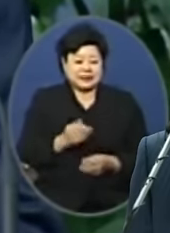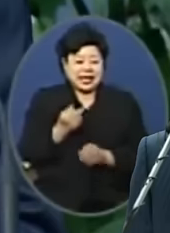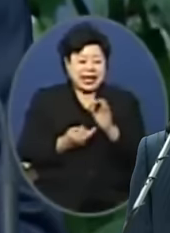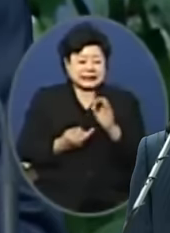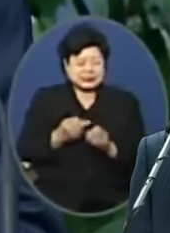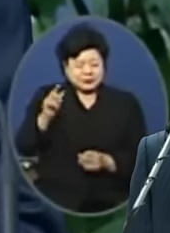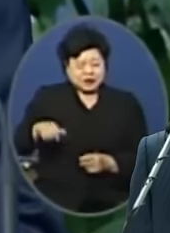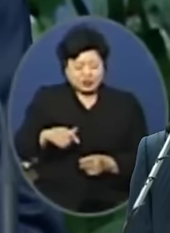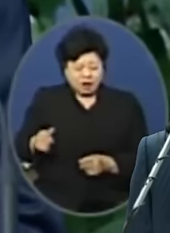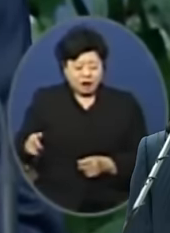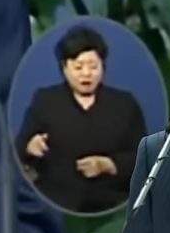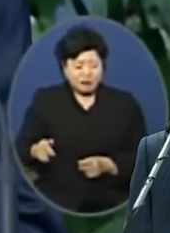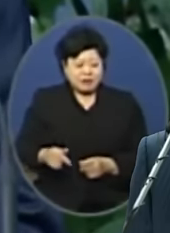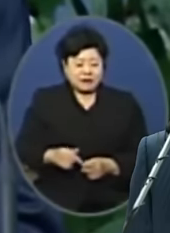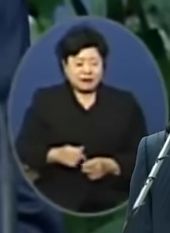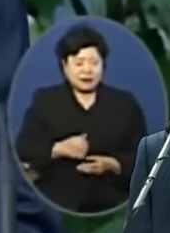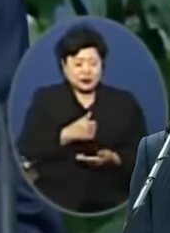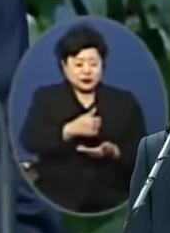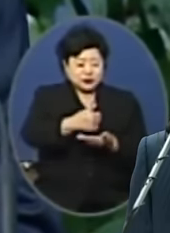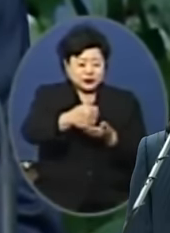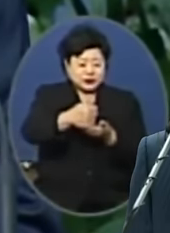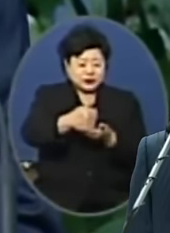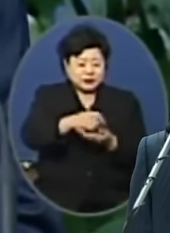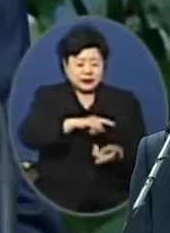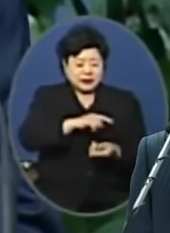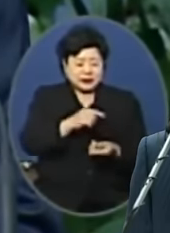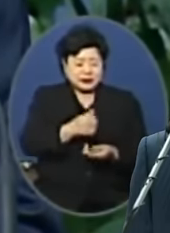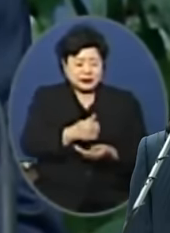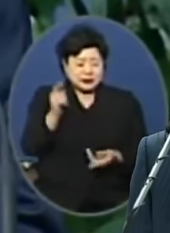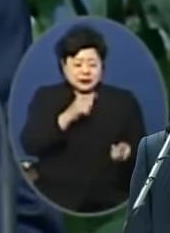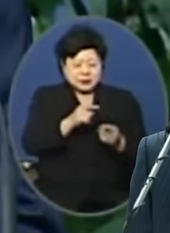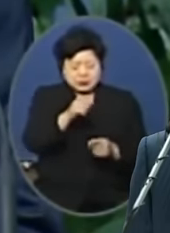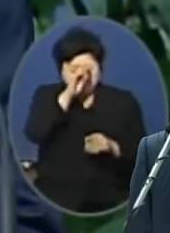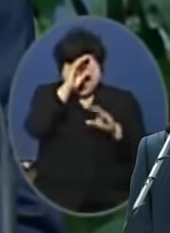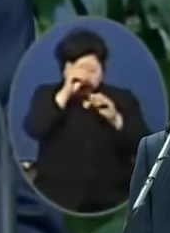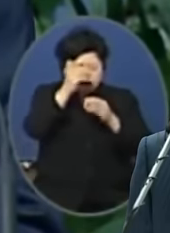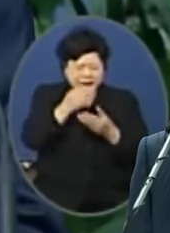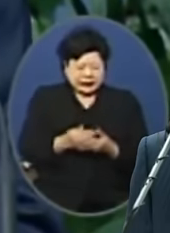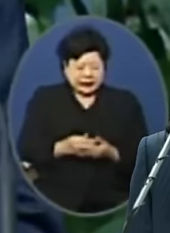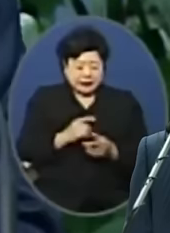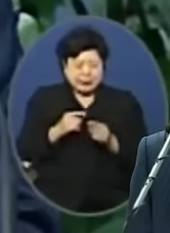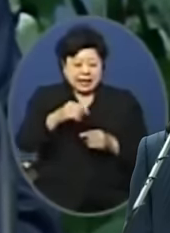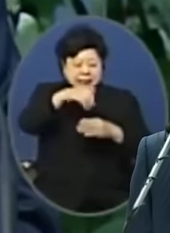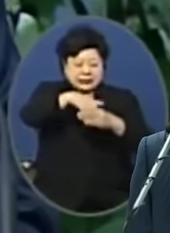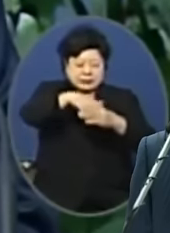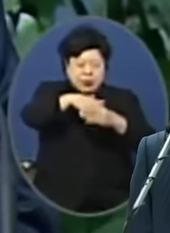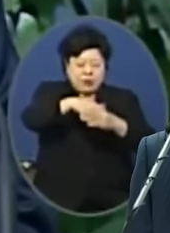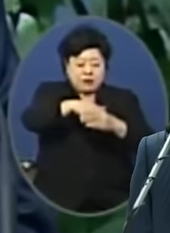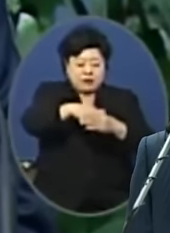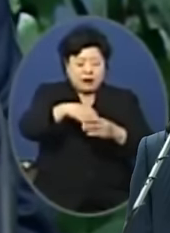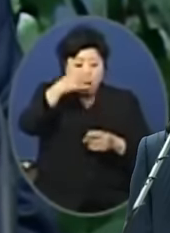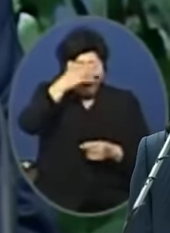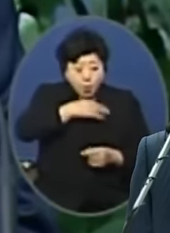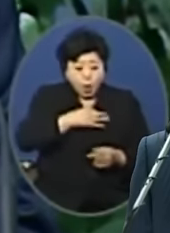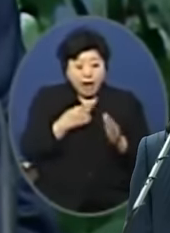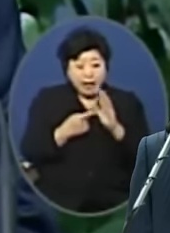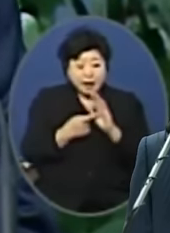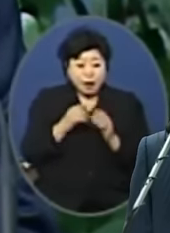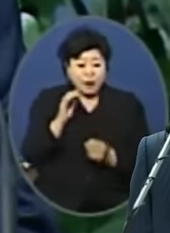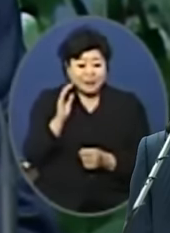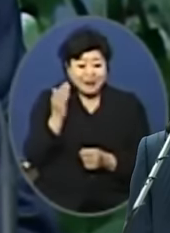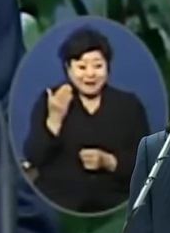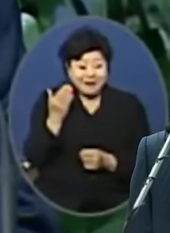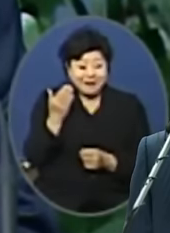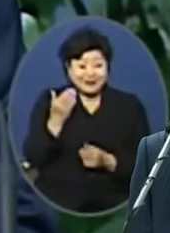저녁으로 그렇게 자기 마음에 말로서 심으면은 그만한 효과가 나타나게 될 것인